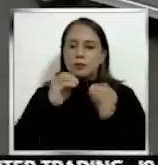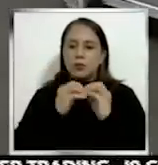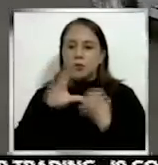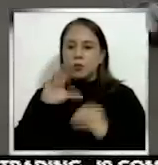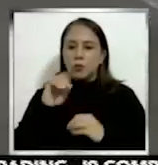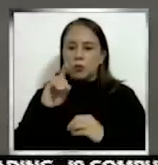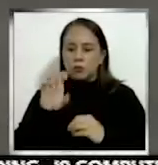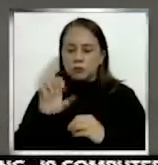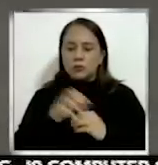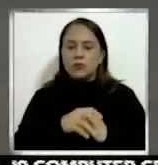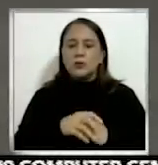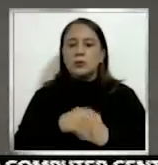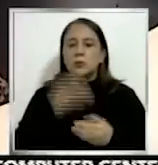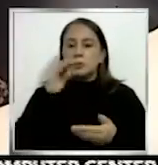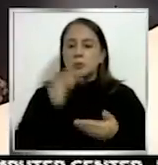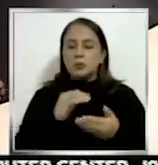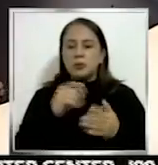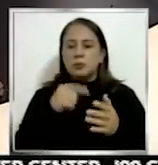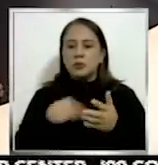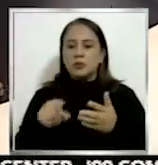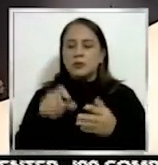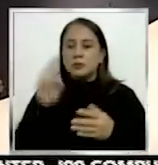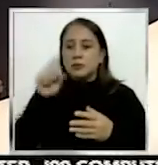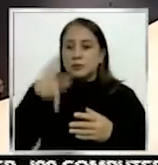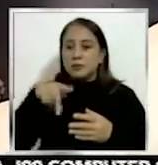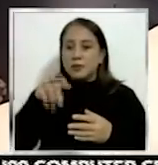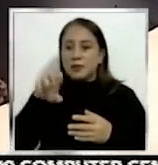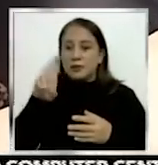ang multa para sa speeding. Kung mataas na yung